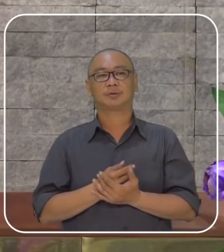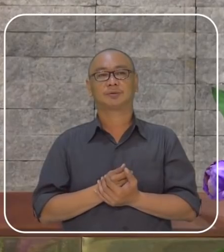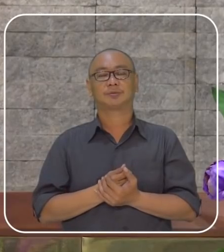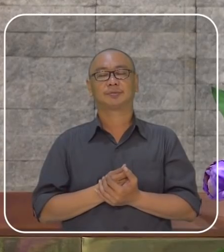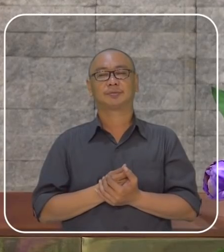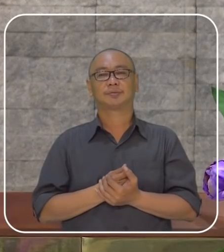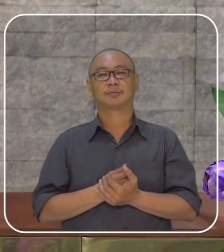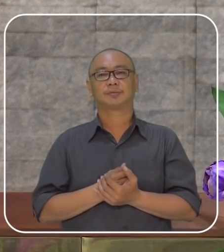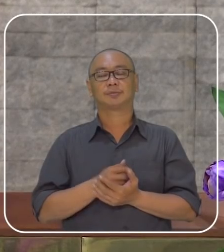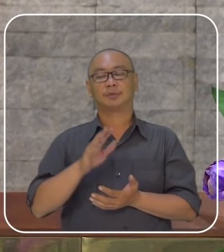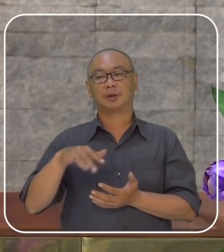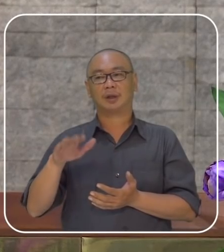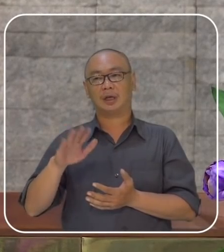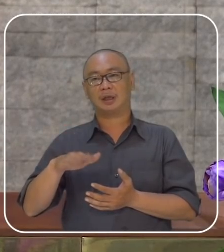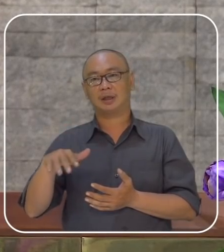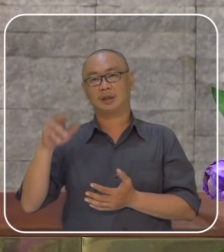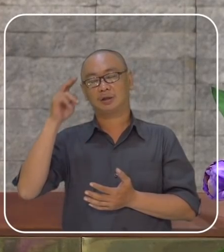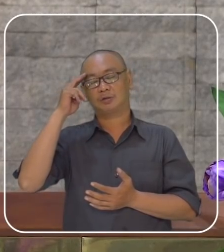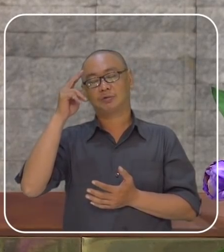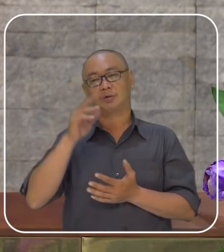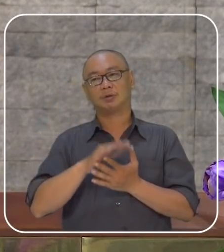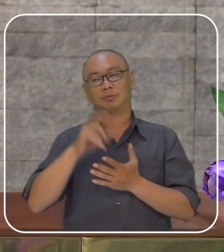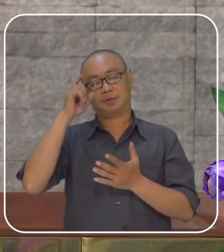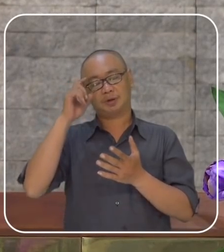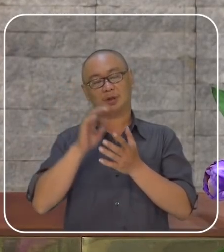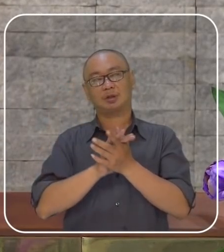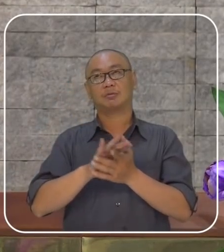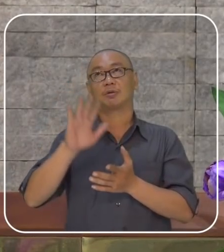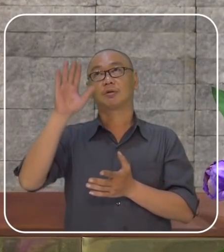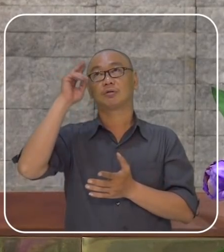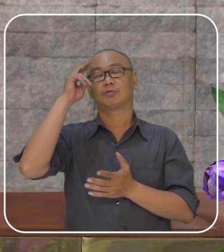kami, sebagai anak-anak Tuhan yang mengaku percaya kepada Tuhan.